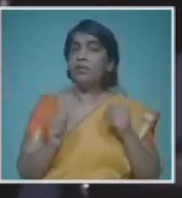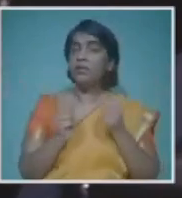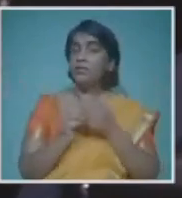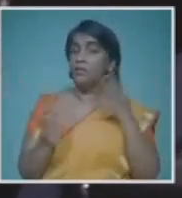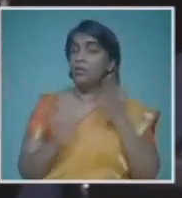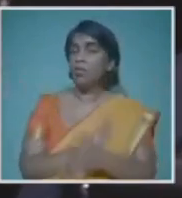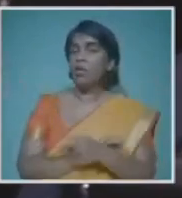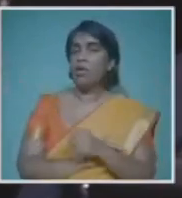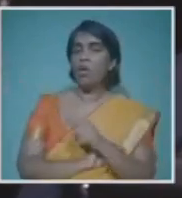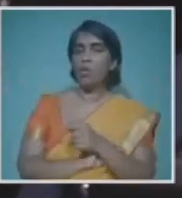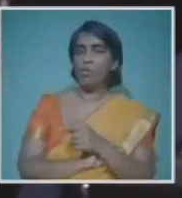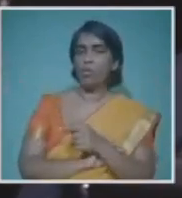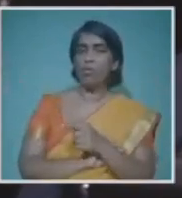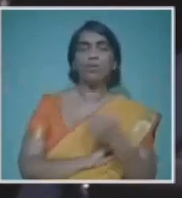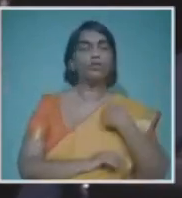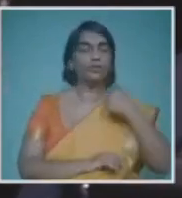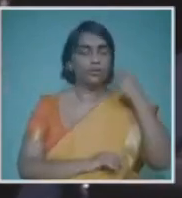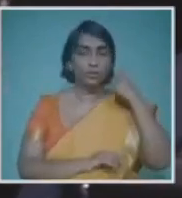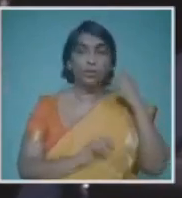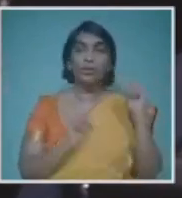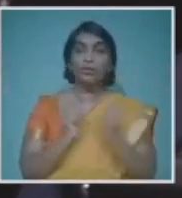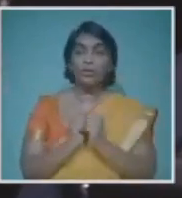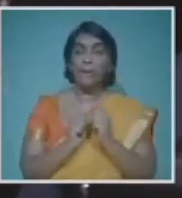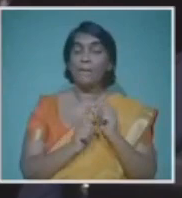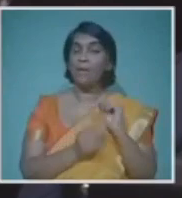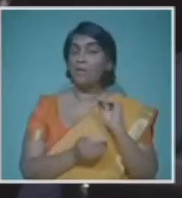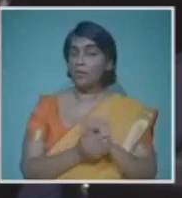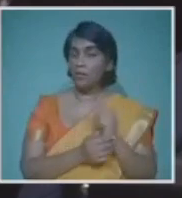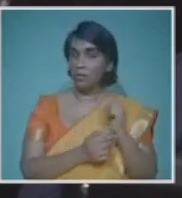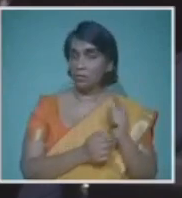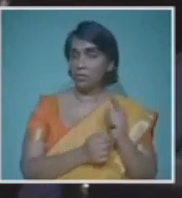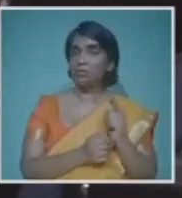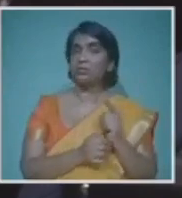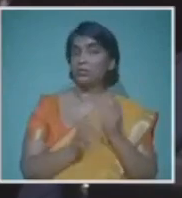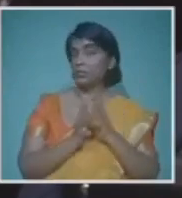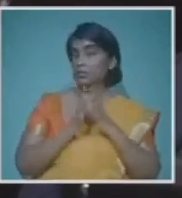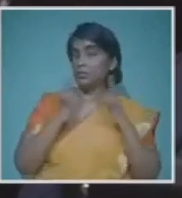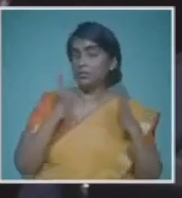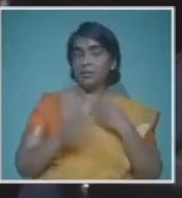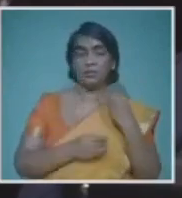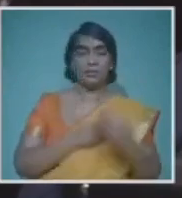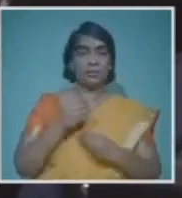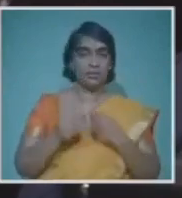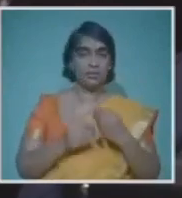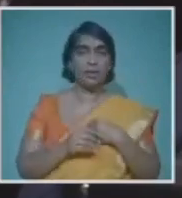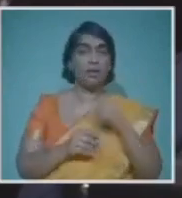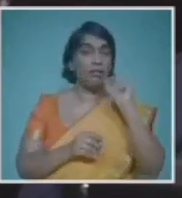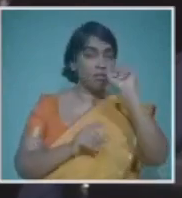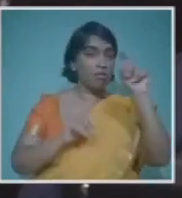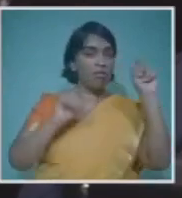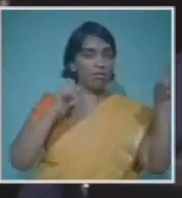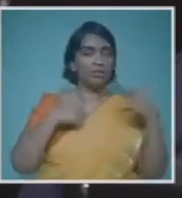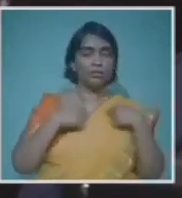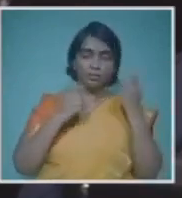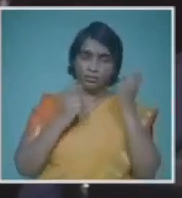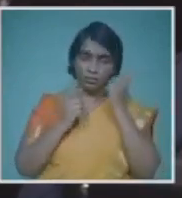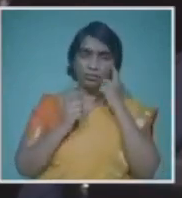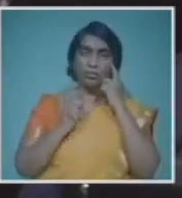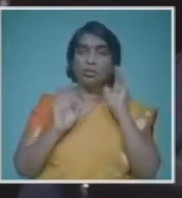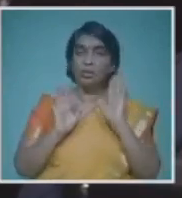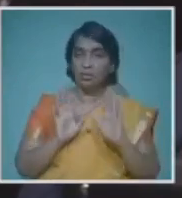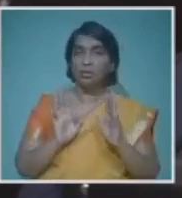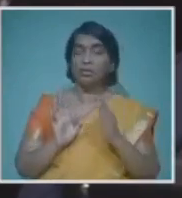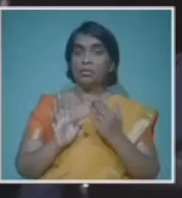කරේ? අපි දන්නවා මේවා කරපු කම්පැනි වල මහා පරිමාණ ව්‍යාපාරිකින්ගේ නම් අපි දන්නවා. හැබැයි